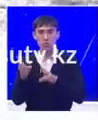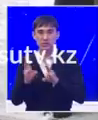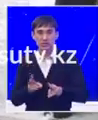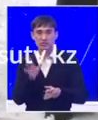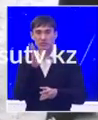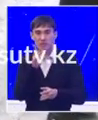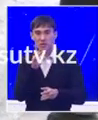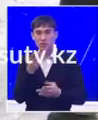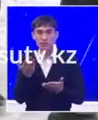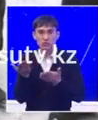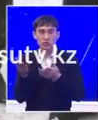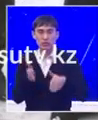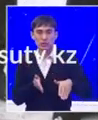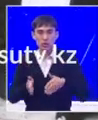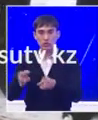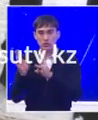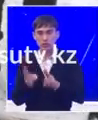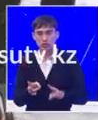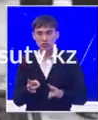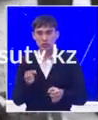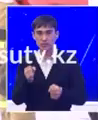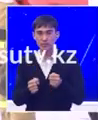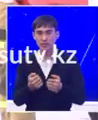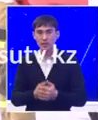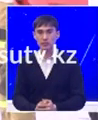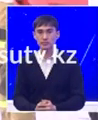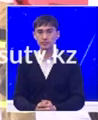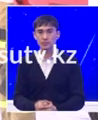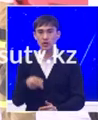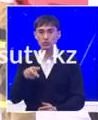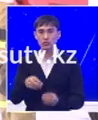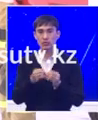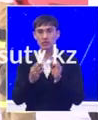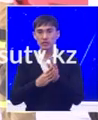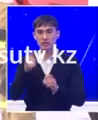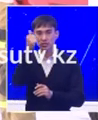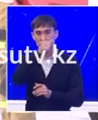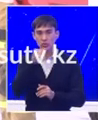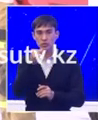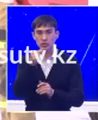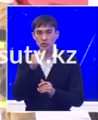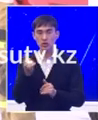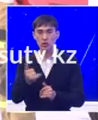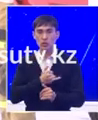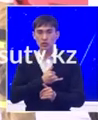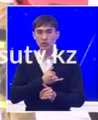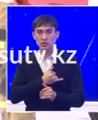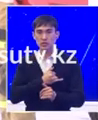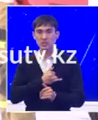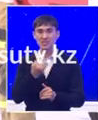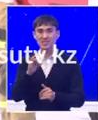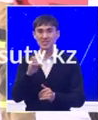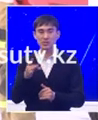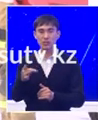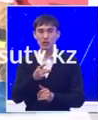время предполагаемого дорожно-транспортного происшествия. С 2019 года у нас в Вилийском